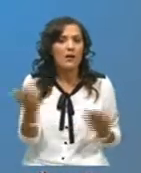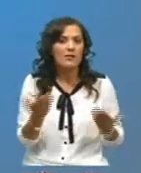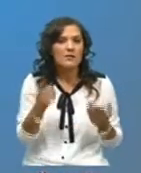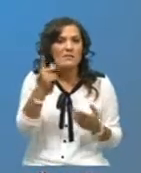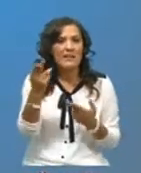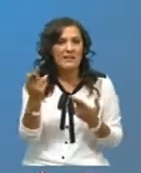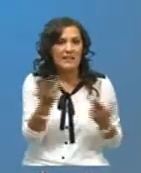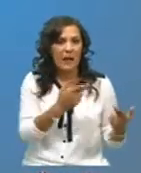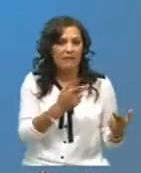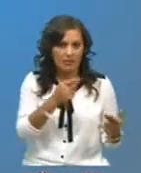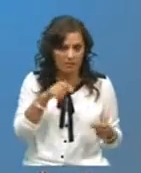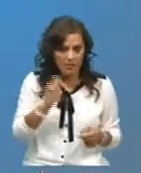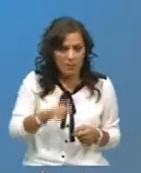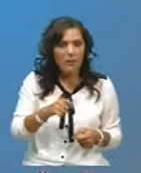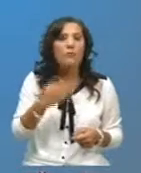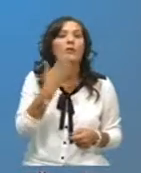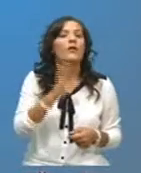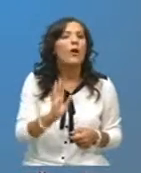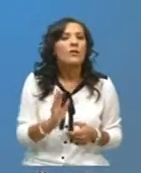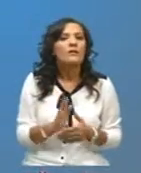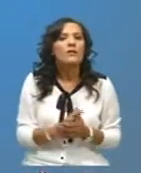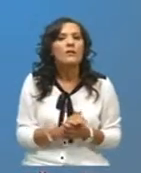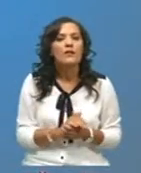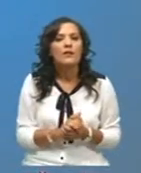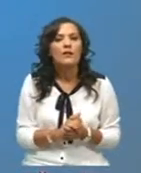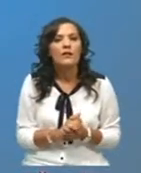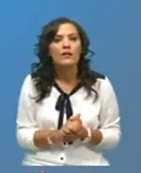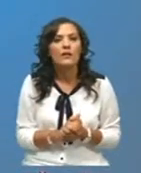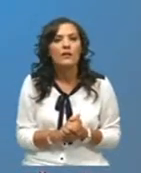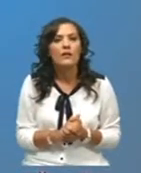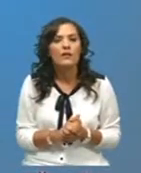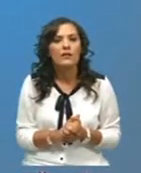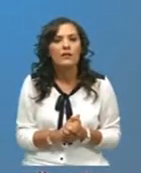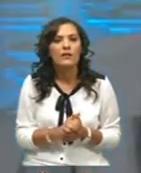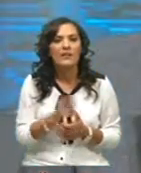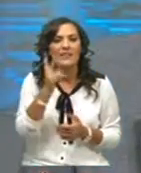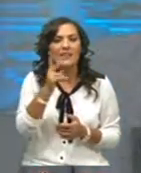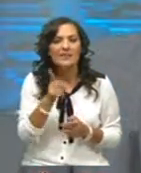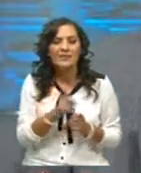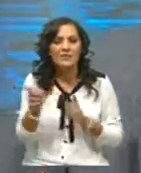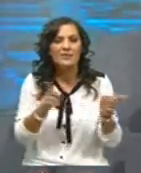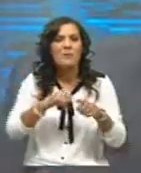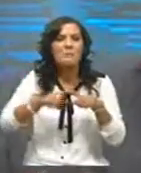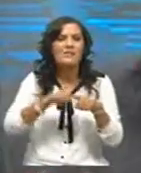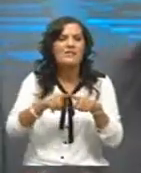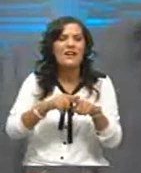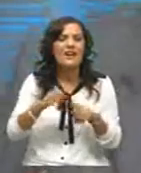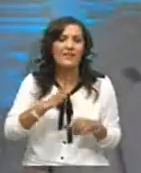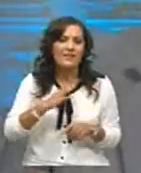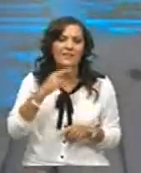aslında bir davetiye çıkarmak mıdır yoksa Arada bir böyle iki ucu Keskin